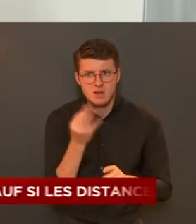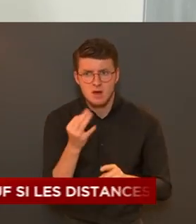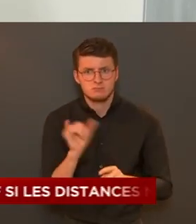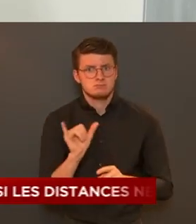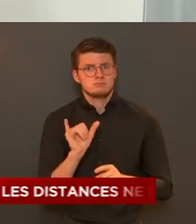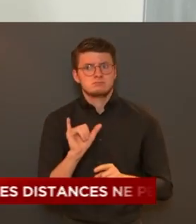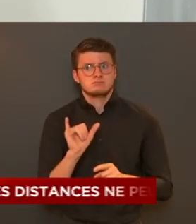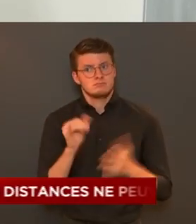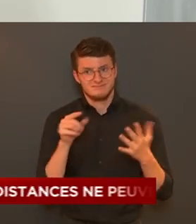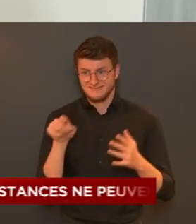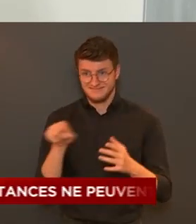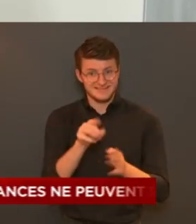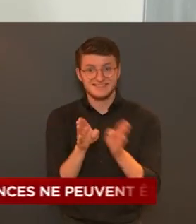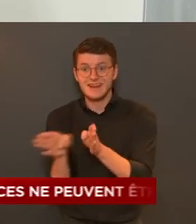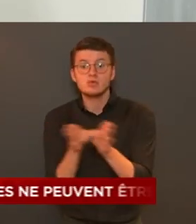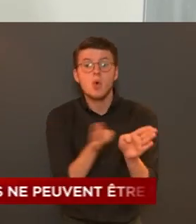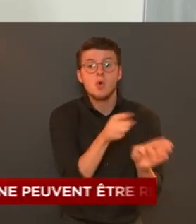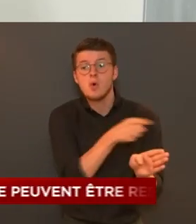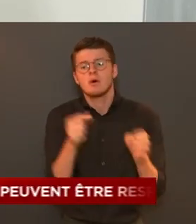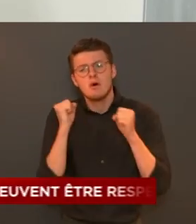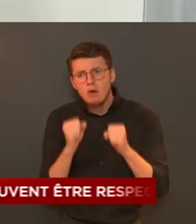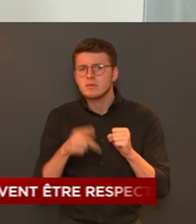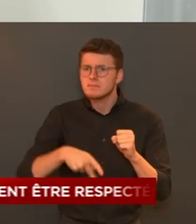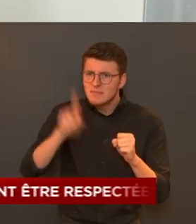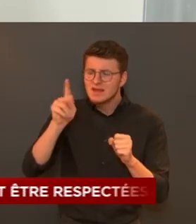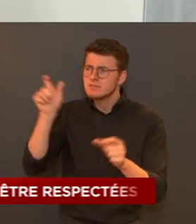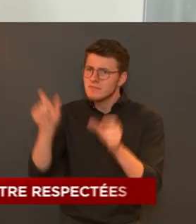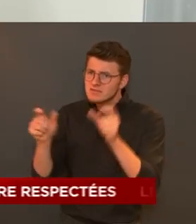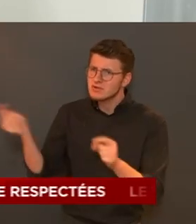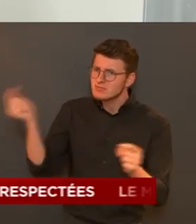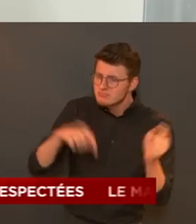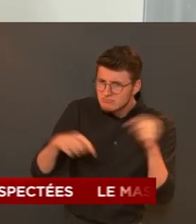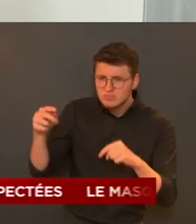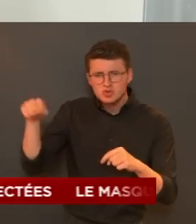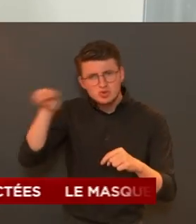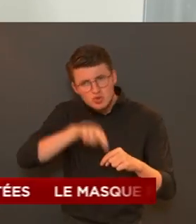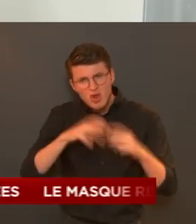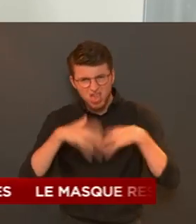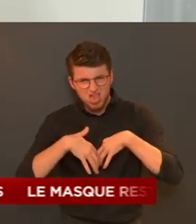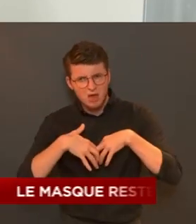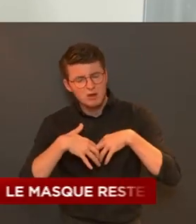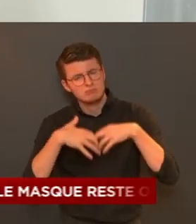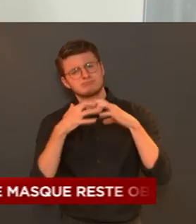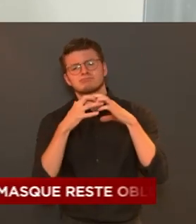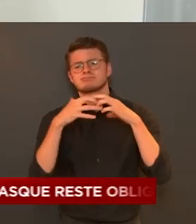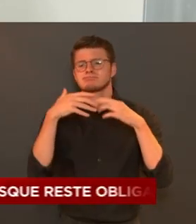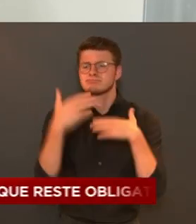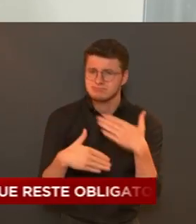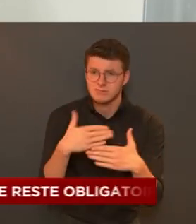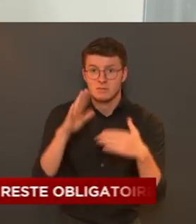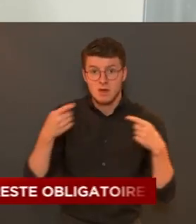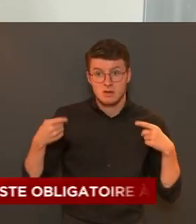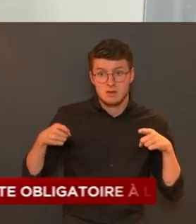aussi, il faut permettre à ces secteurs de se relever après la période de